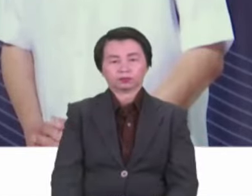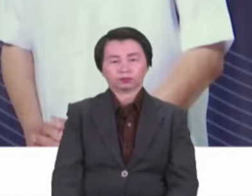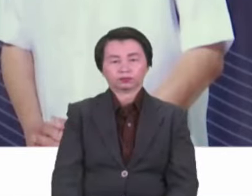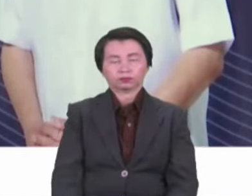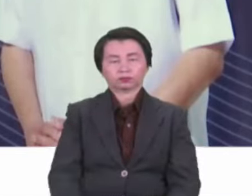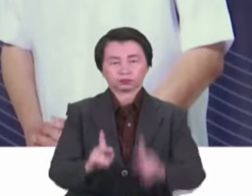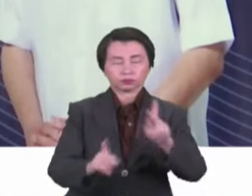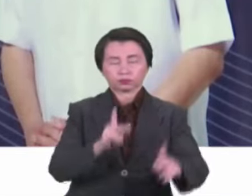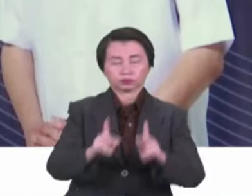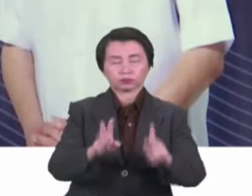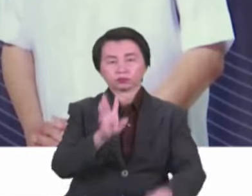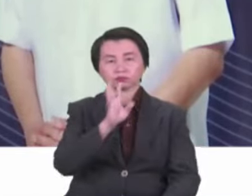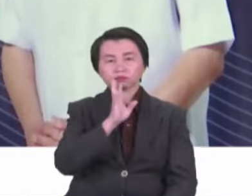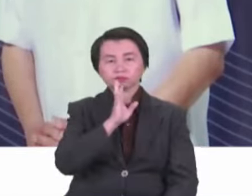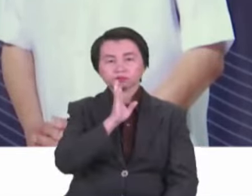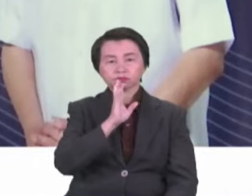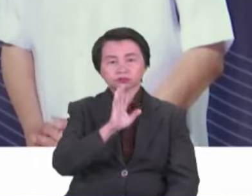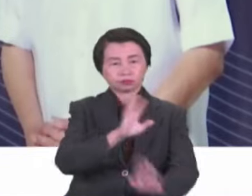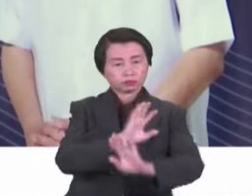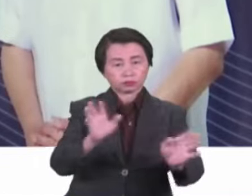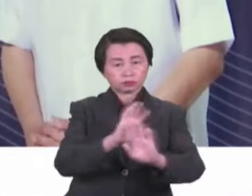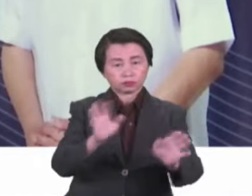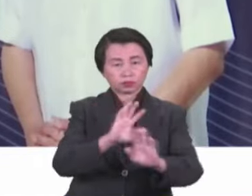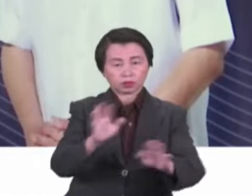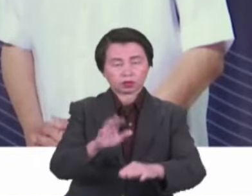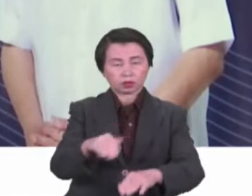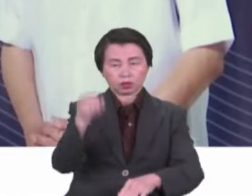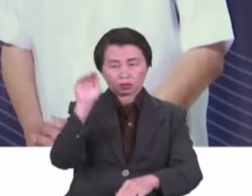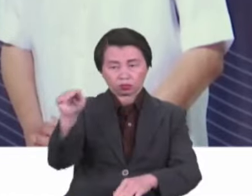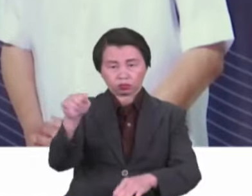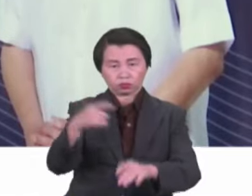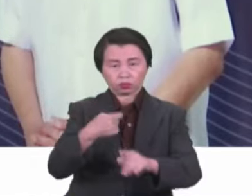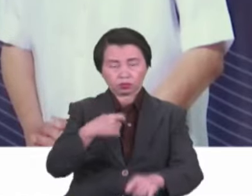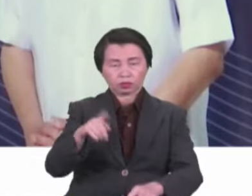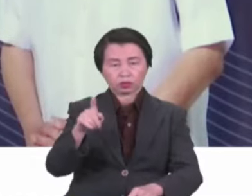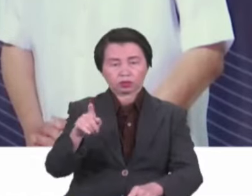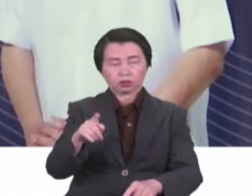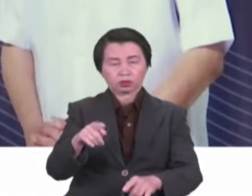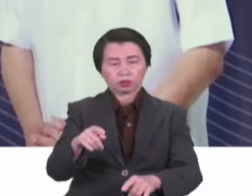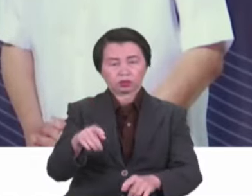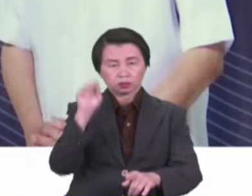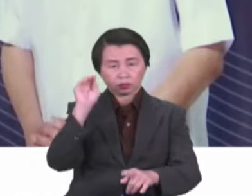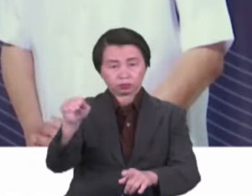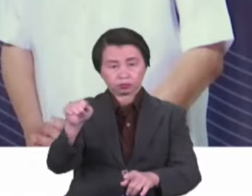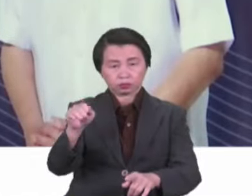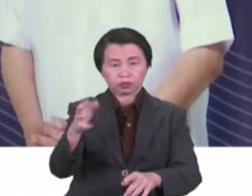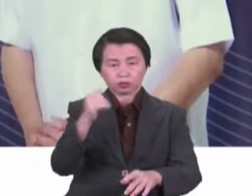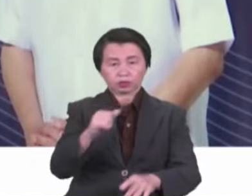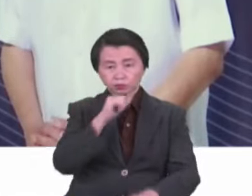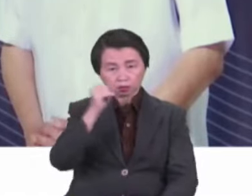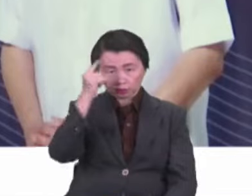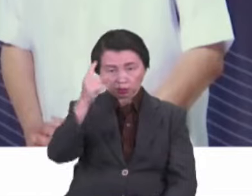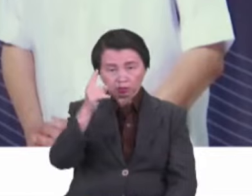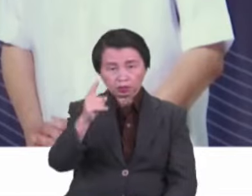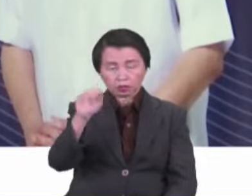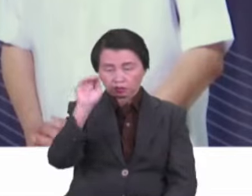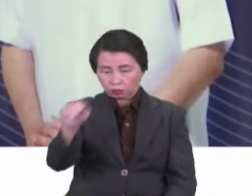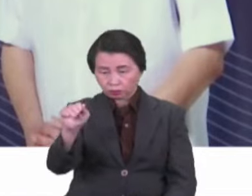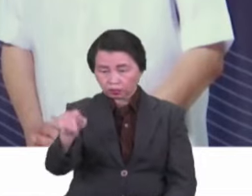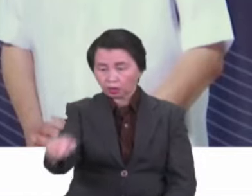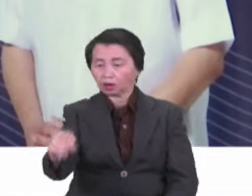bak kata orang, jangan dipatung oleh ular daripada satu lubang. Takkan kita tak sedar, lubang tu